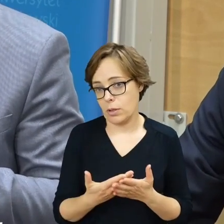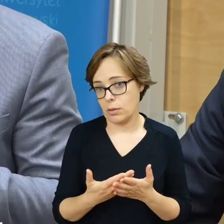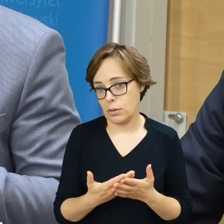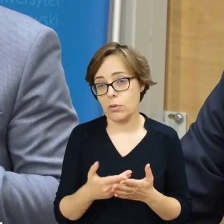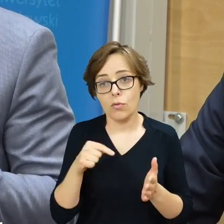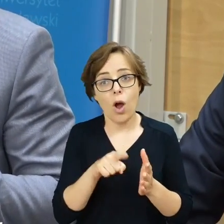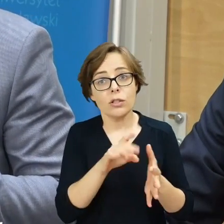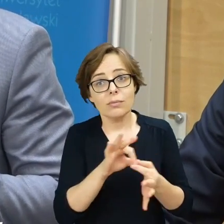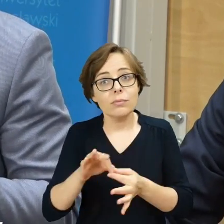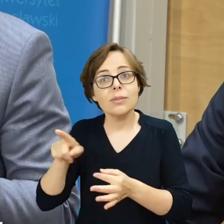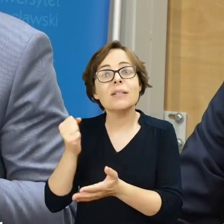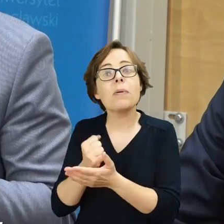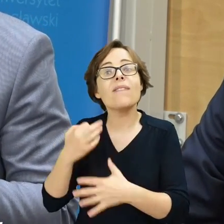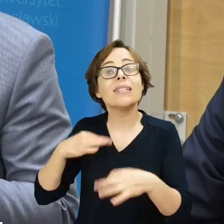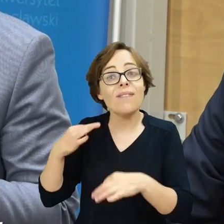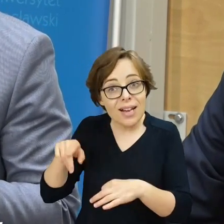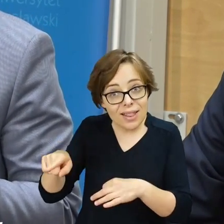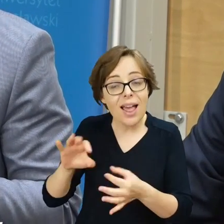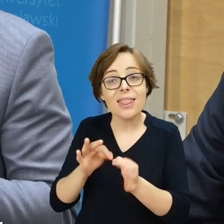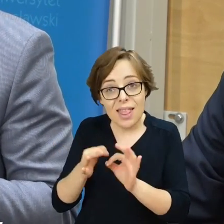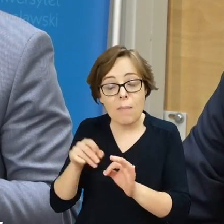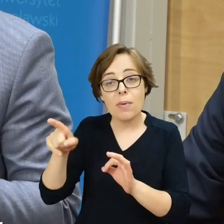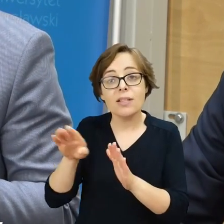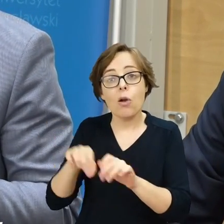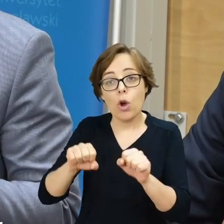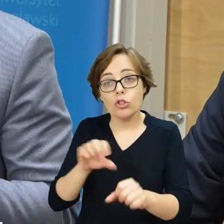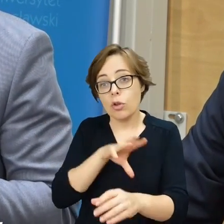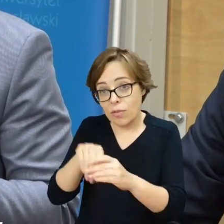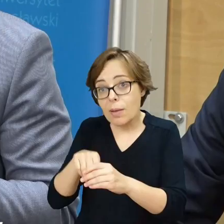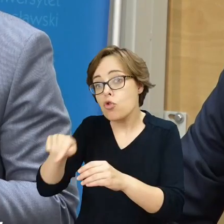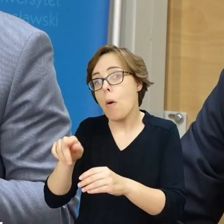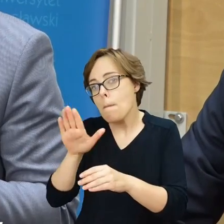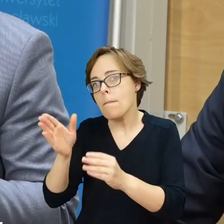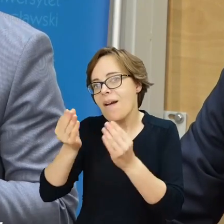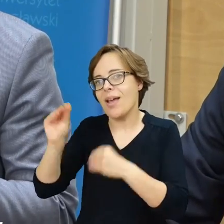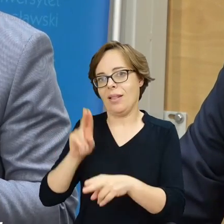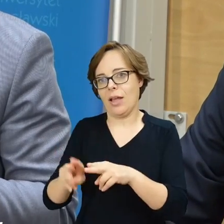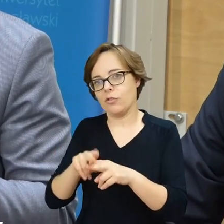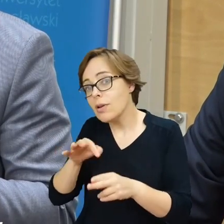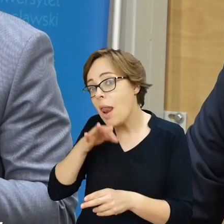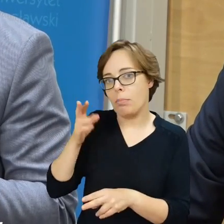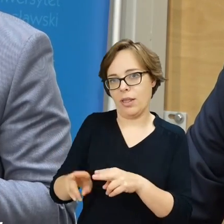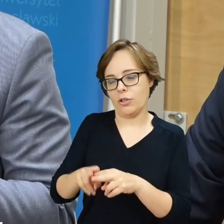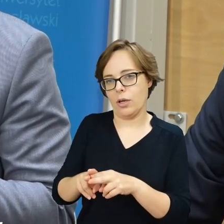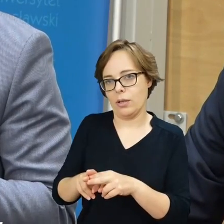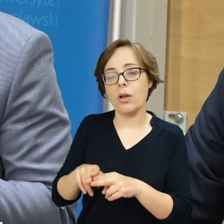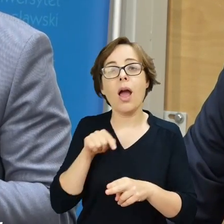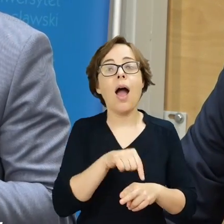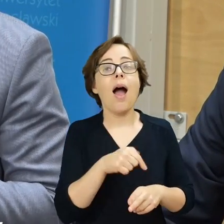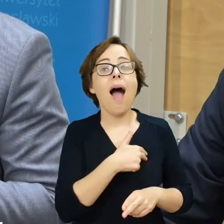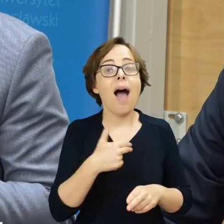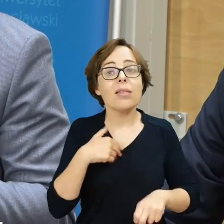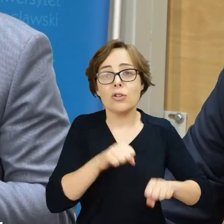tamte narzędzia byłyby być może lepsze, niż na których, a takich nie ma tutaj w tym naszym